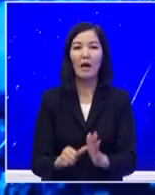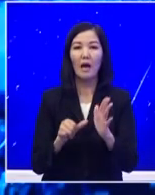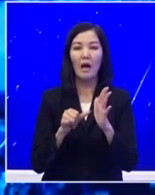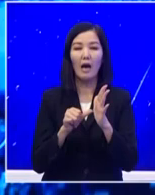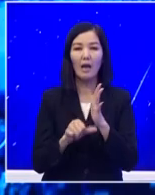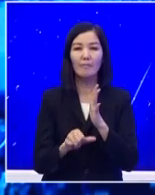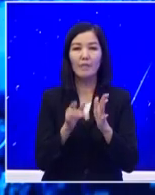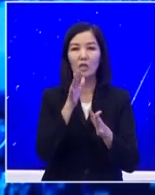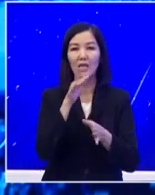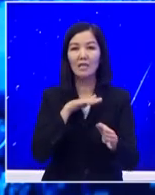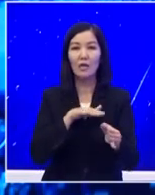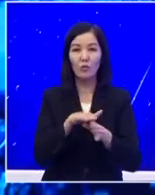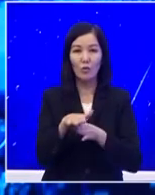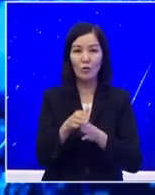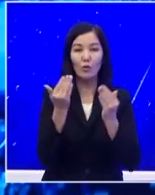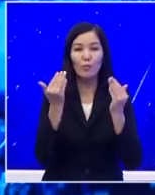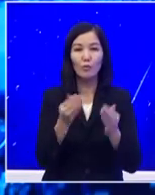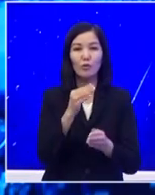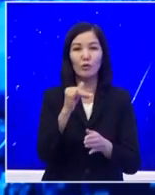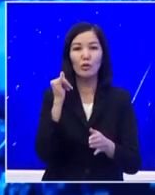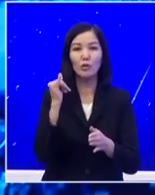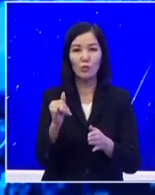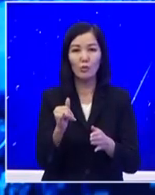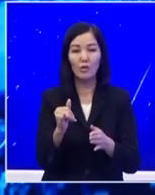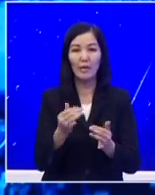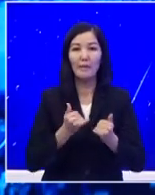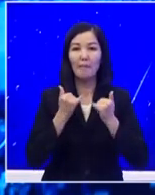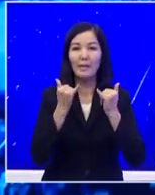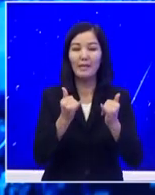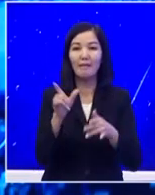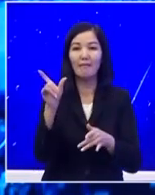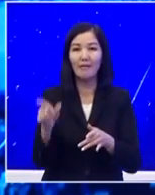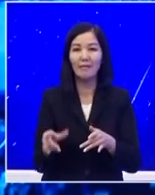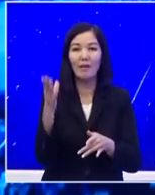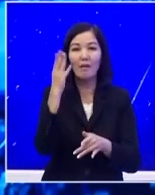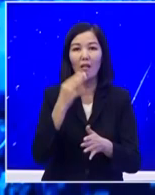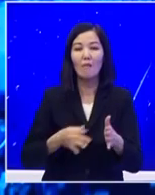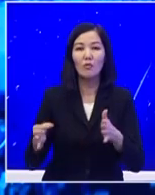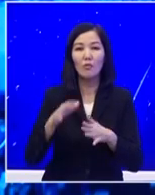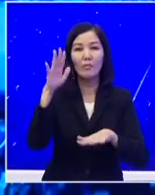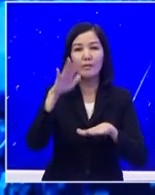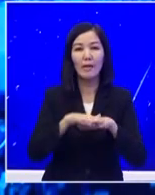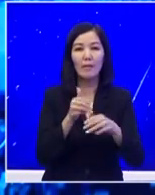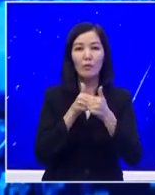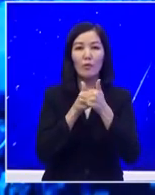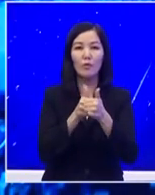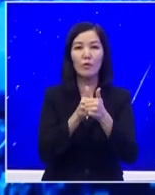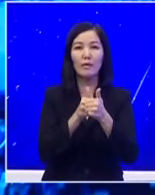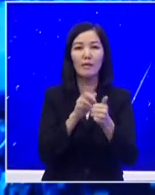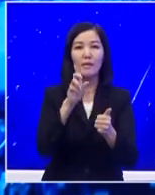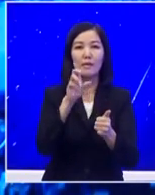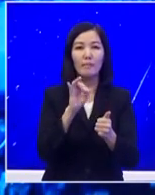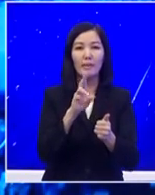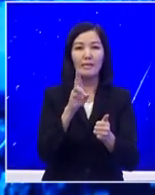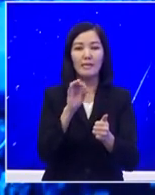Алпыстың асқарына енді шығып ет. Бүгін жетісулық белгілі де беделді азамат Алматы облыс әкімінің орынбасары Серікжан Ислямұлы